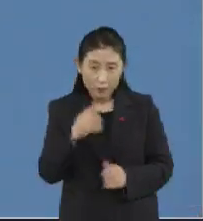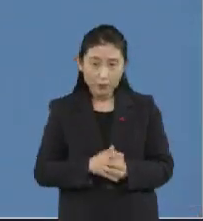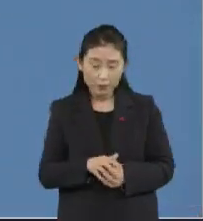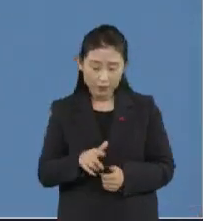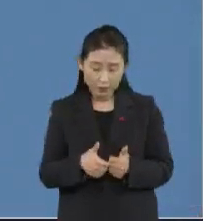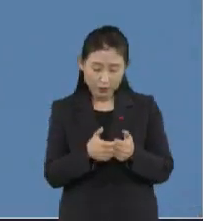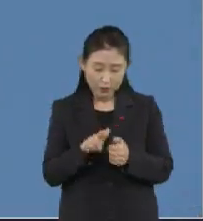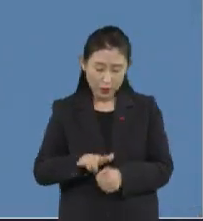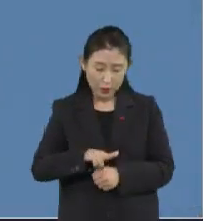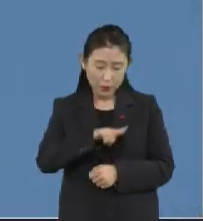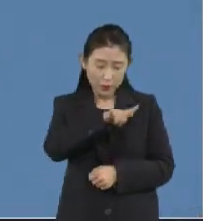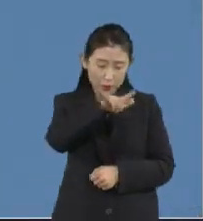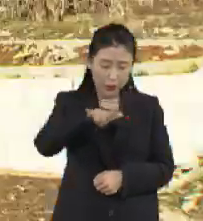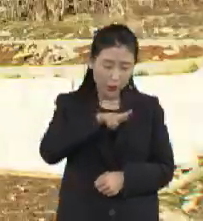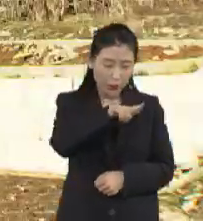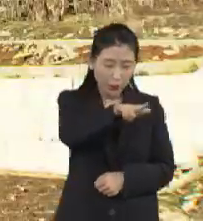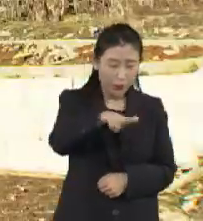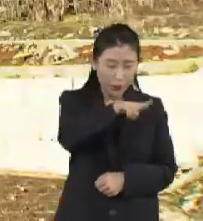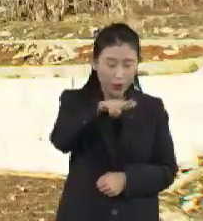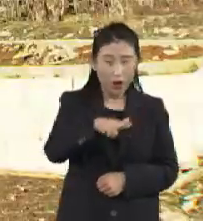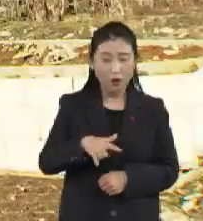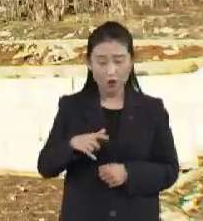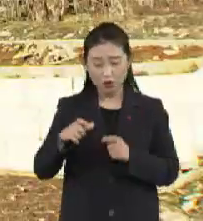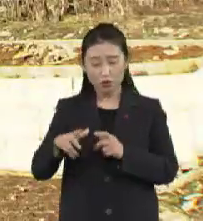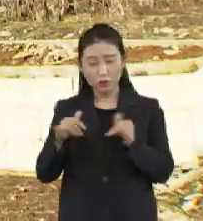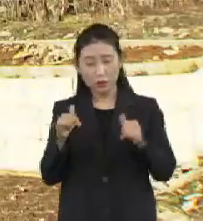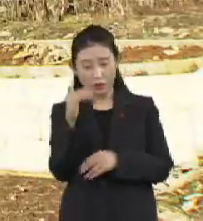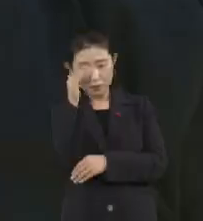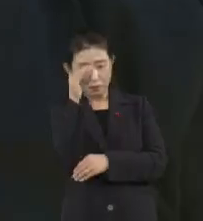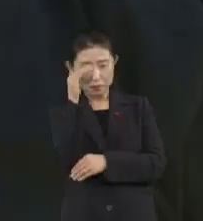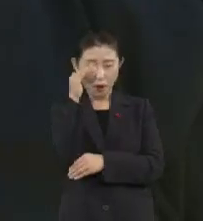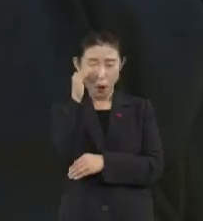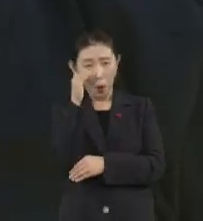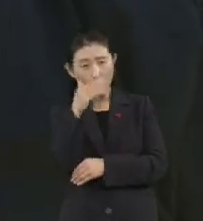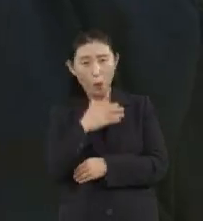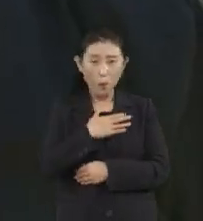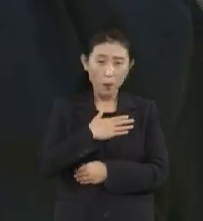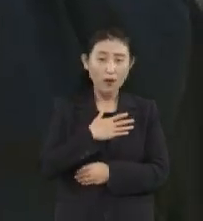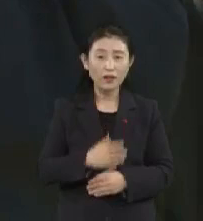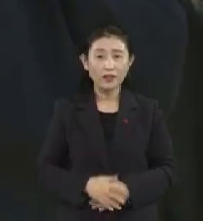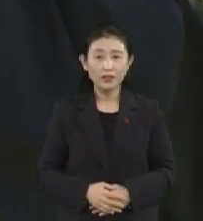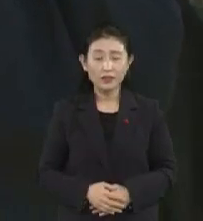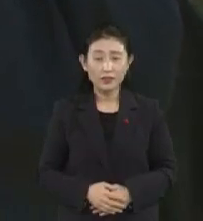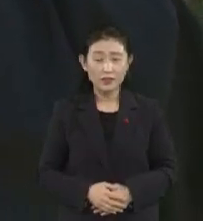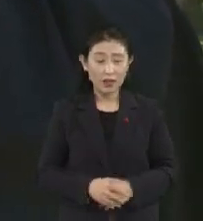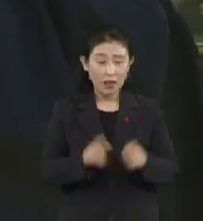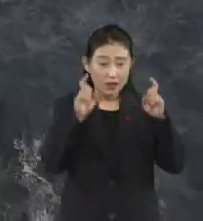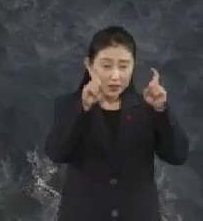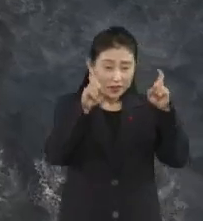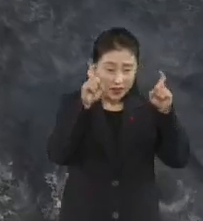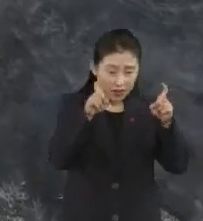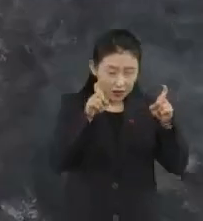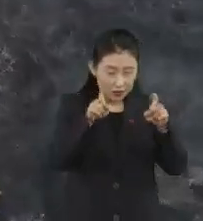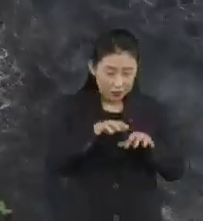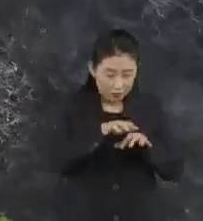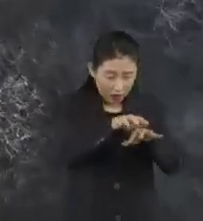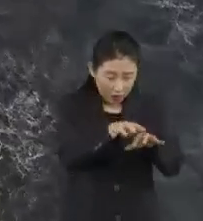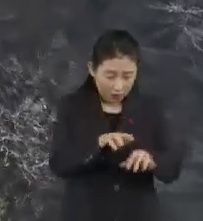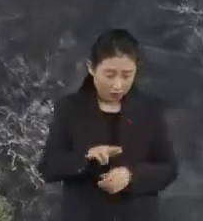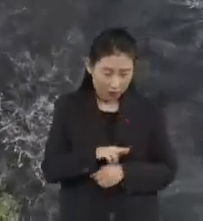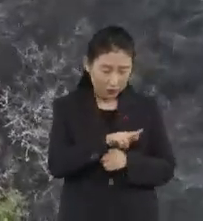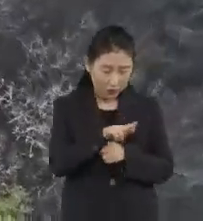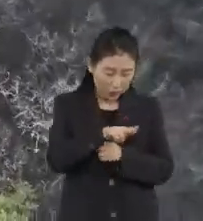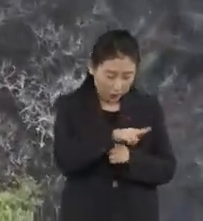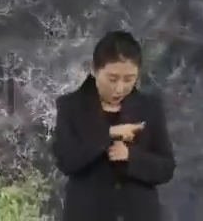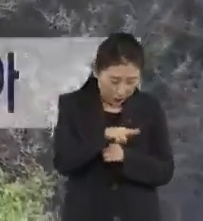산속으로 투입하면서 수색이 본격화되고 주민들은 초조한 마음으로 지켜봅니다. 숨은 산양의 흔적을 따라 드론 카메라로